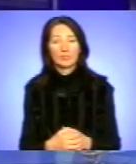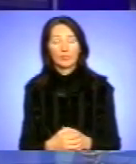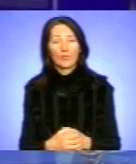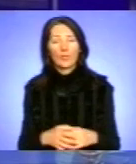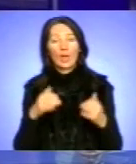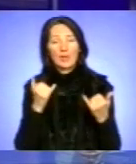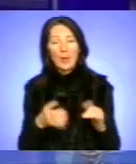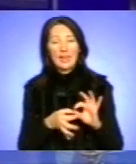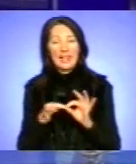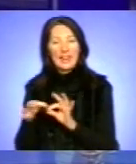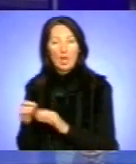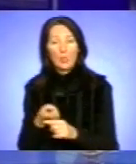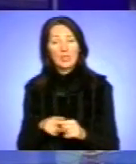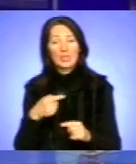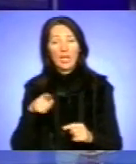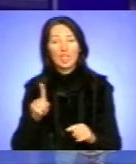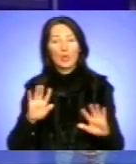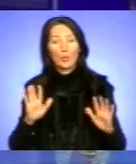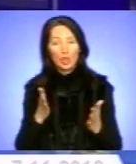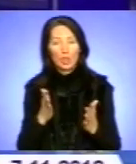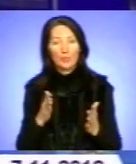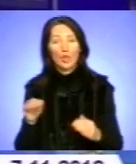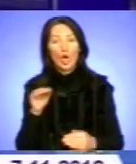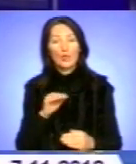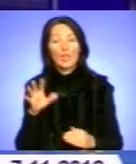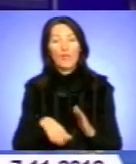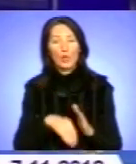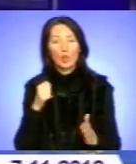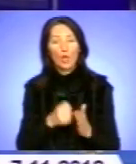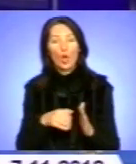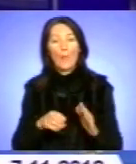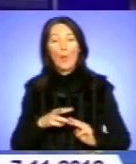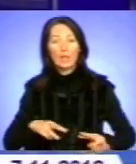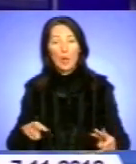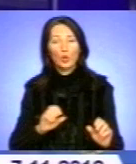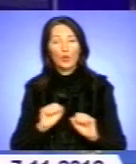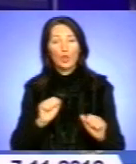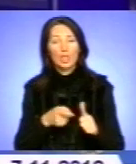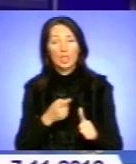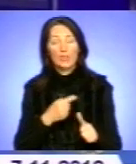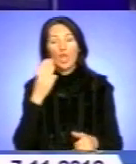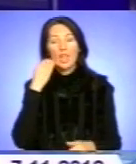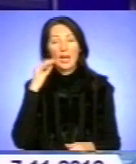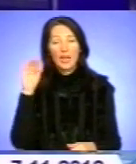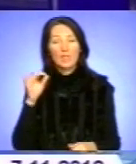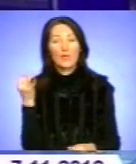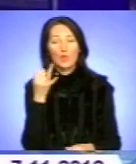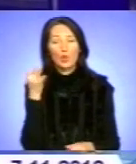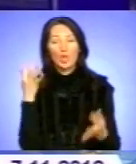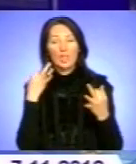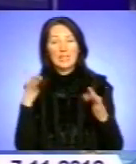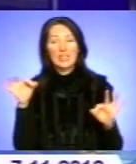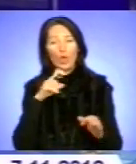А тепер детально про ці та інші події. Жовтневі вибори до парламенту в уряді називають найкращими в історії